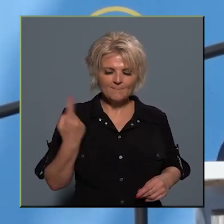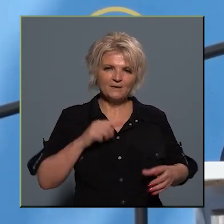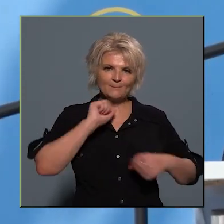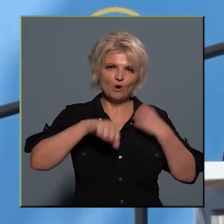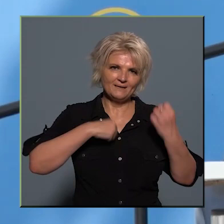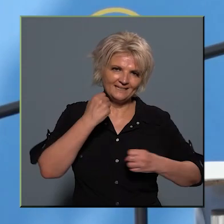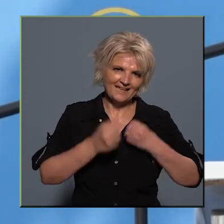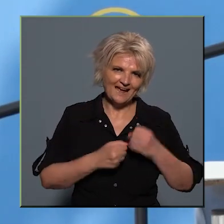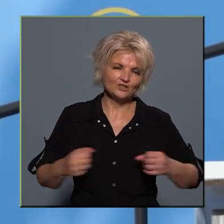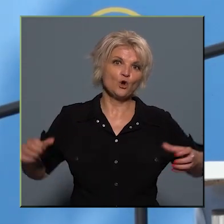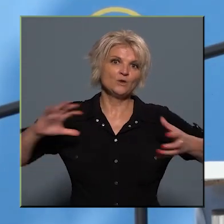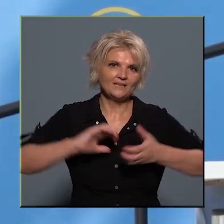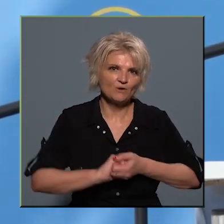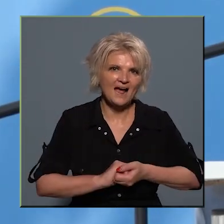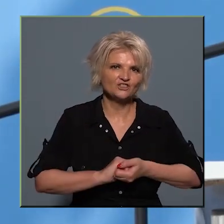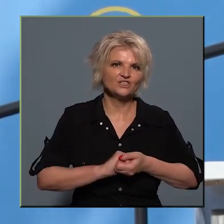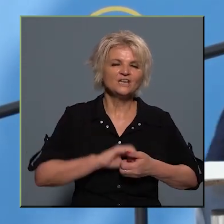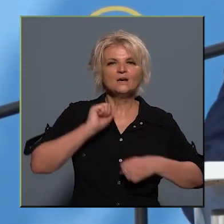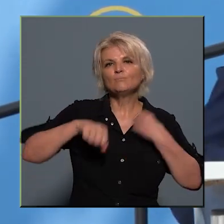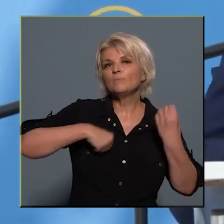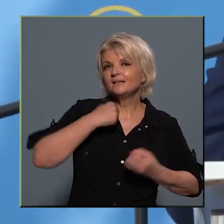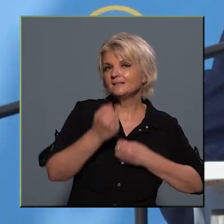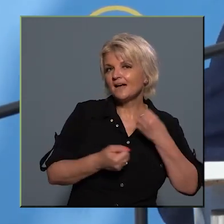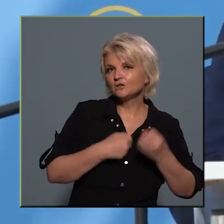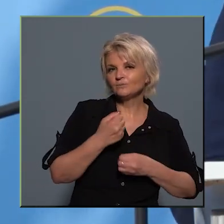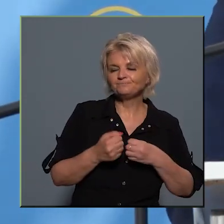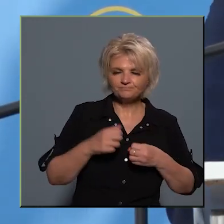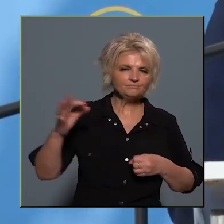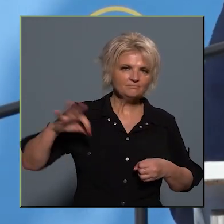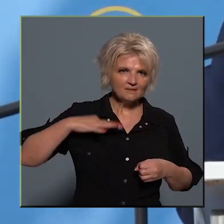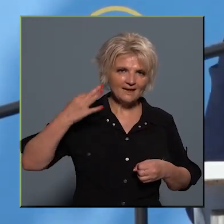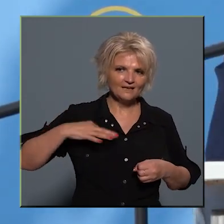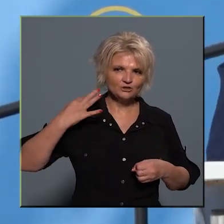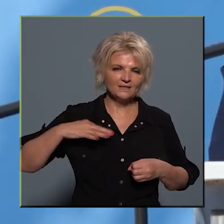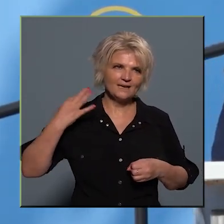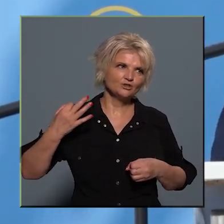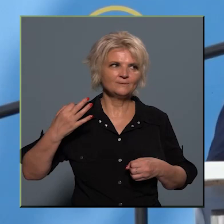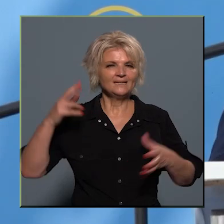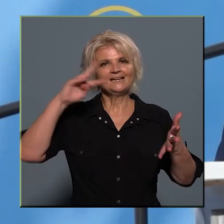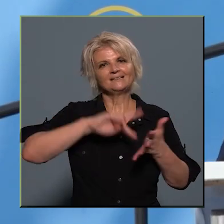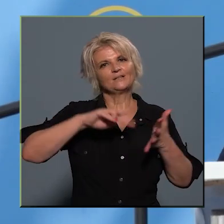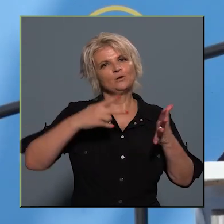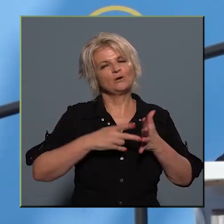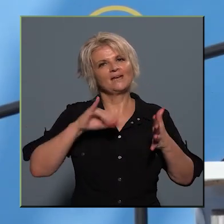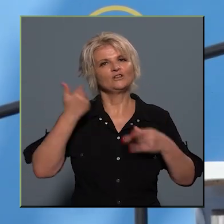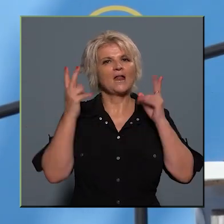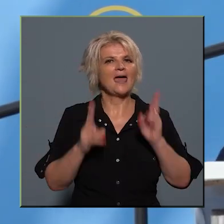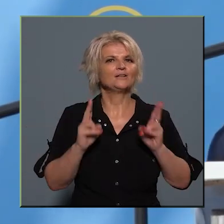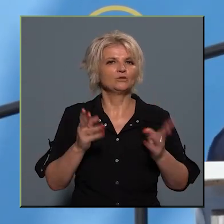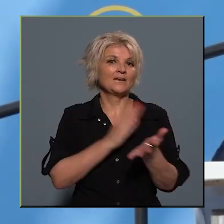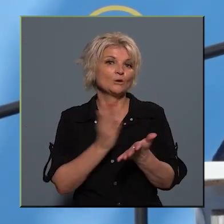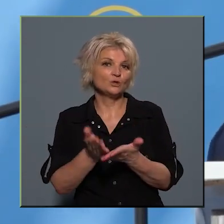mobilitás összefogásáért, és a mobilitásban egyfajta mediációért, egy egészséges, mondjuk úgy a technológiák és a lehetőségek